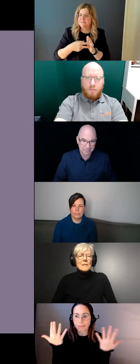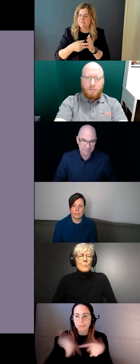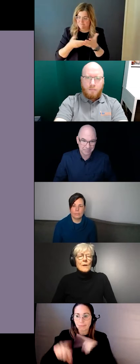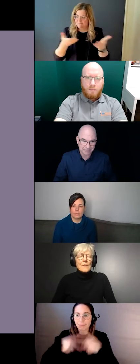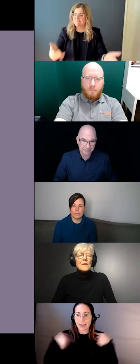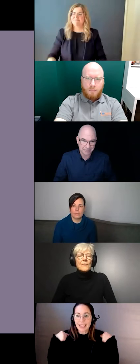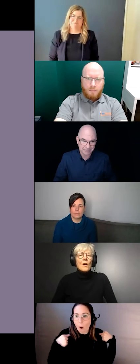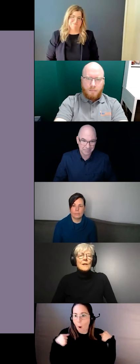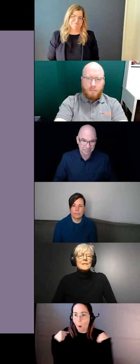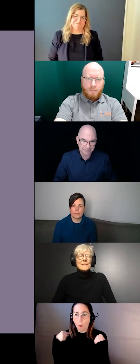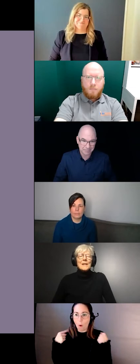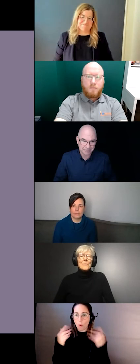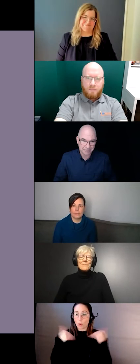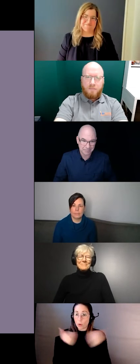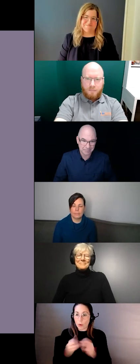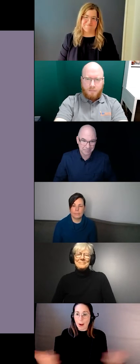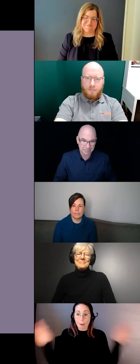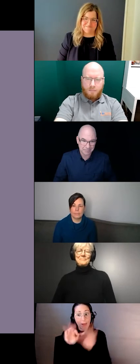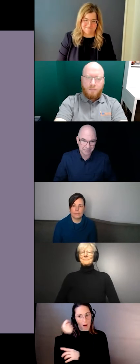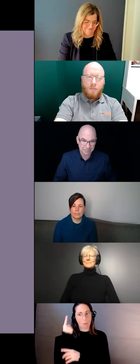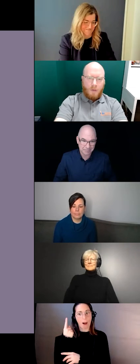important de comprendre.